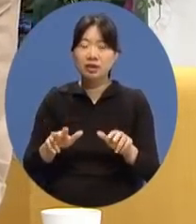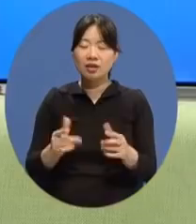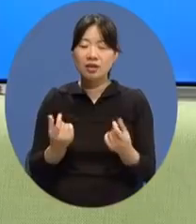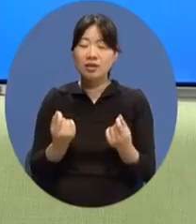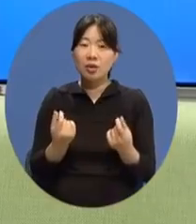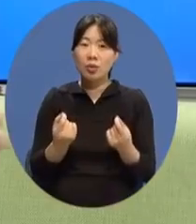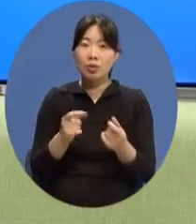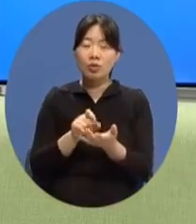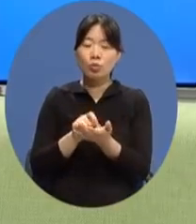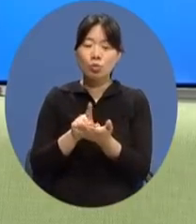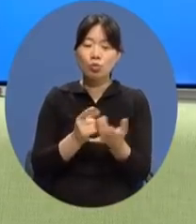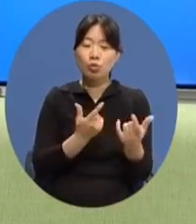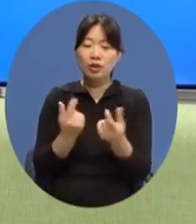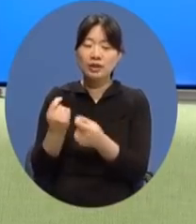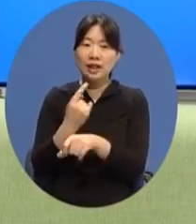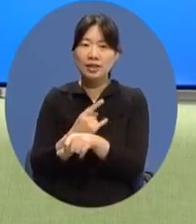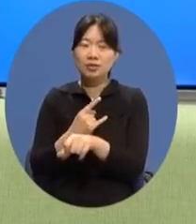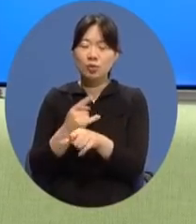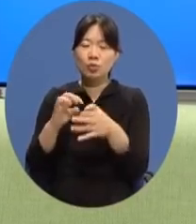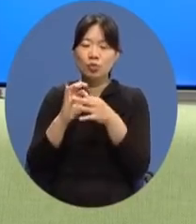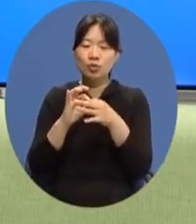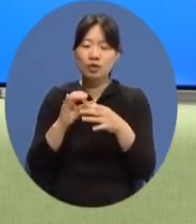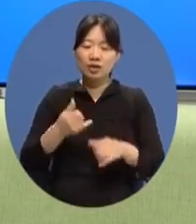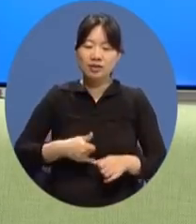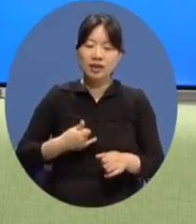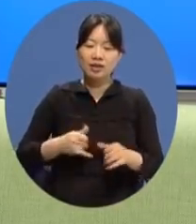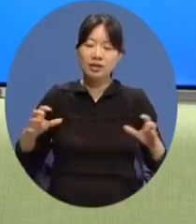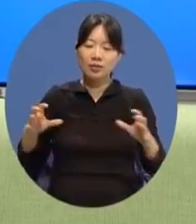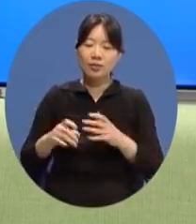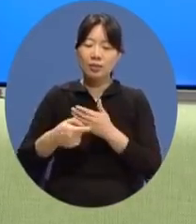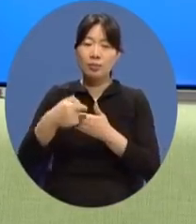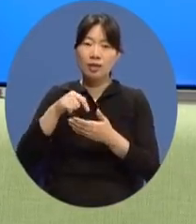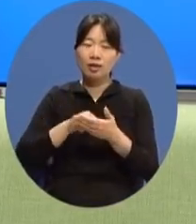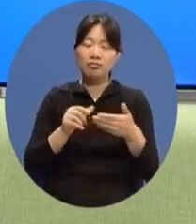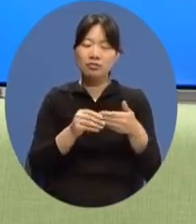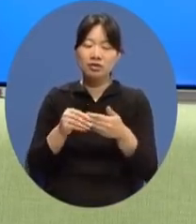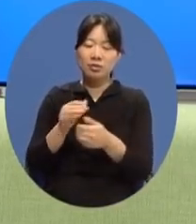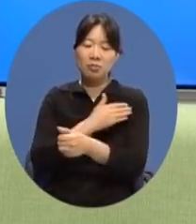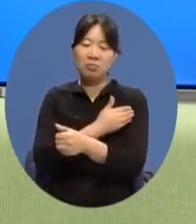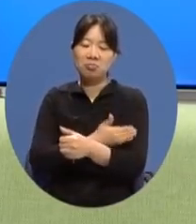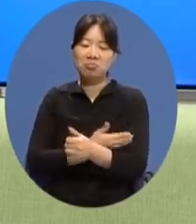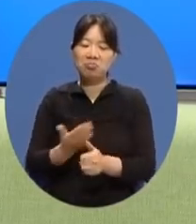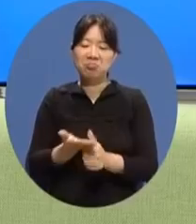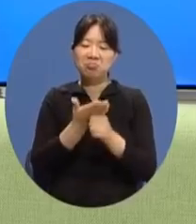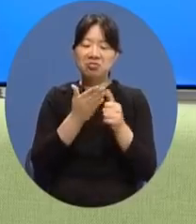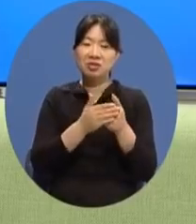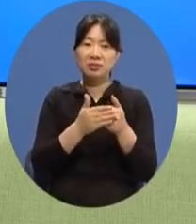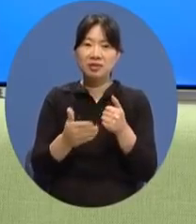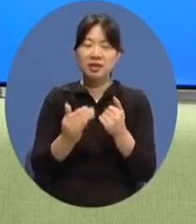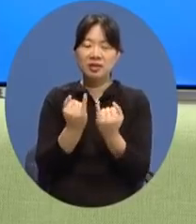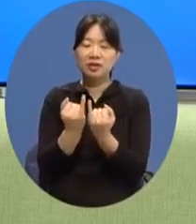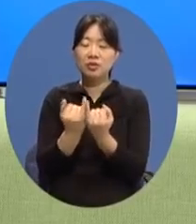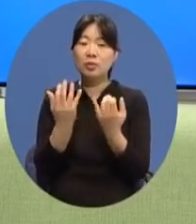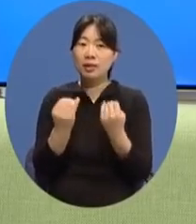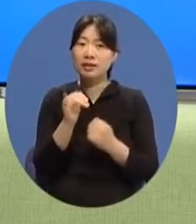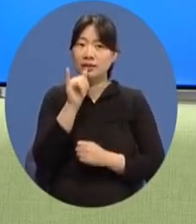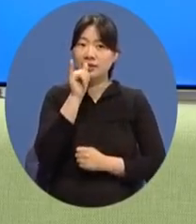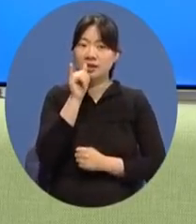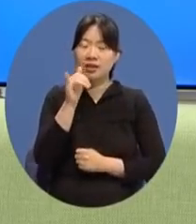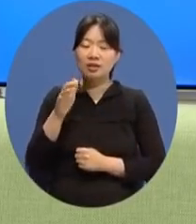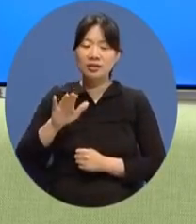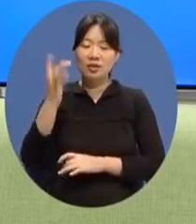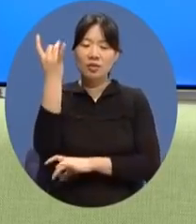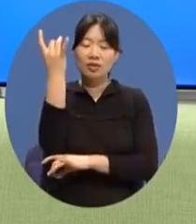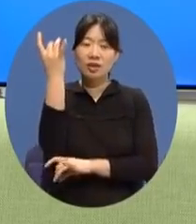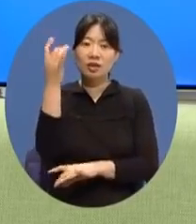이런 축구를 같이 하는 걸 통해서 또 아이들의 협동심, 뭐 리더십 기른다고 해가지고 여자아이들도 네. 많이 해요. 그리고